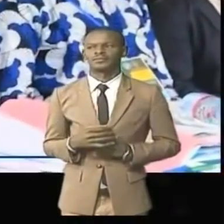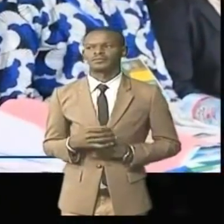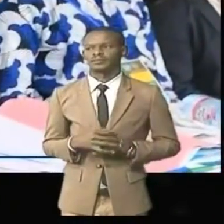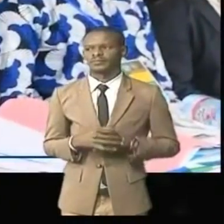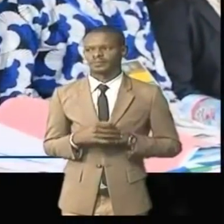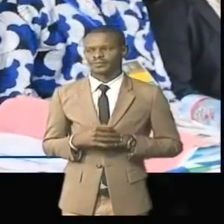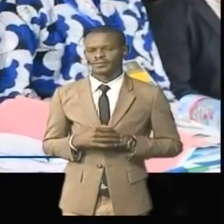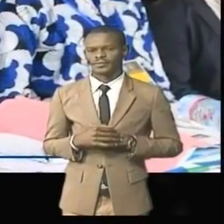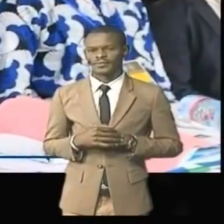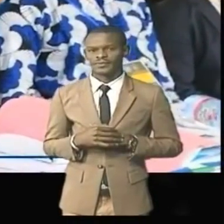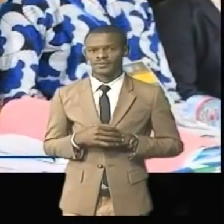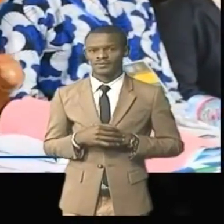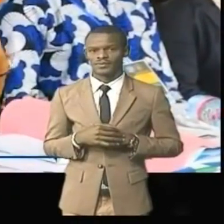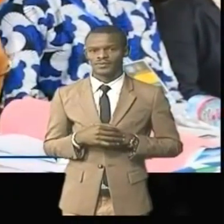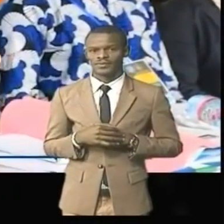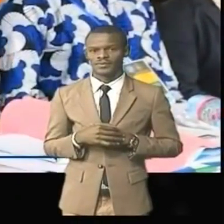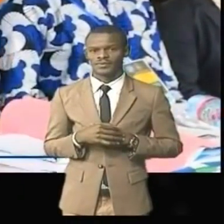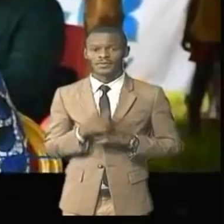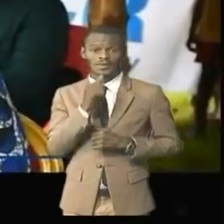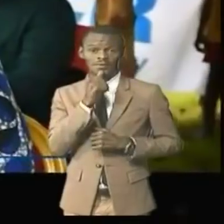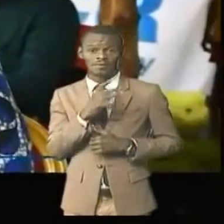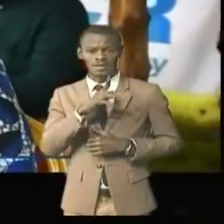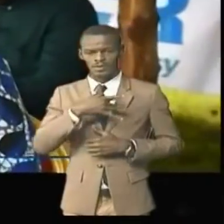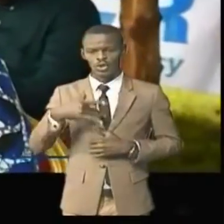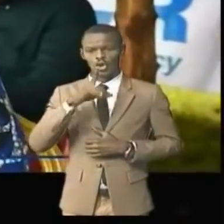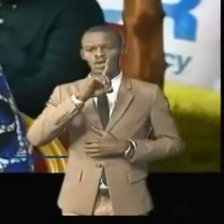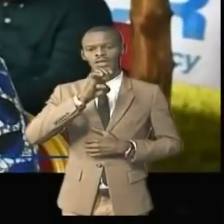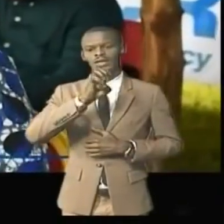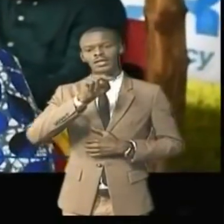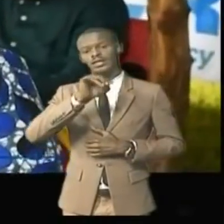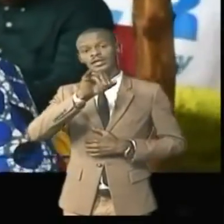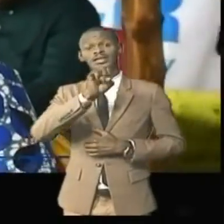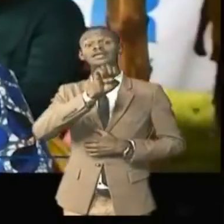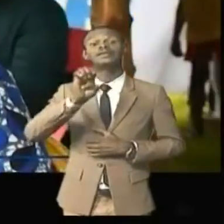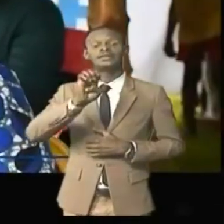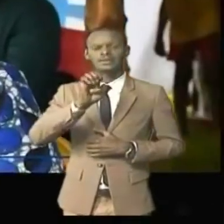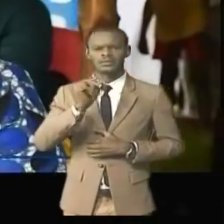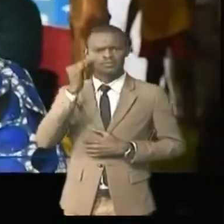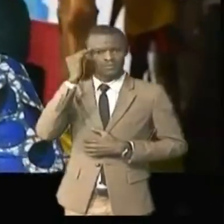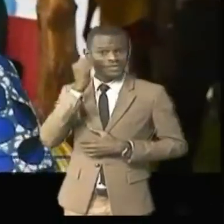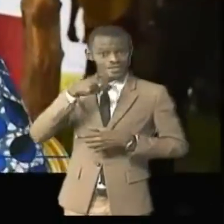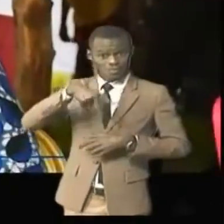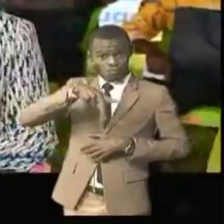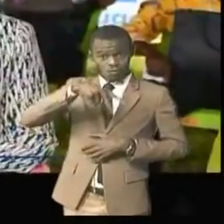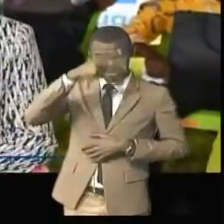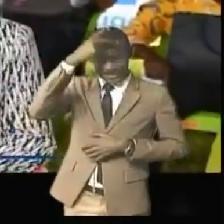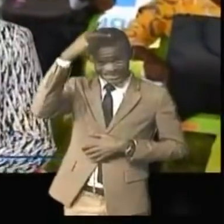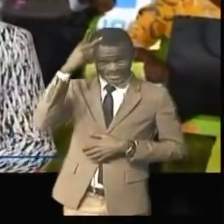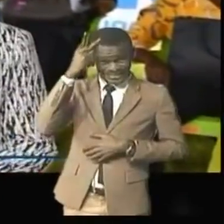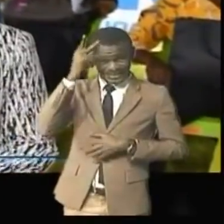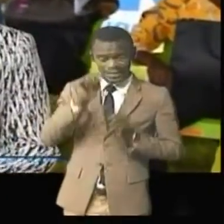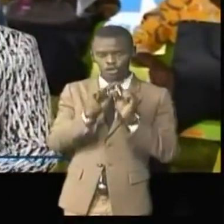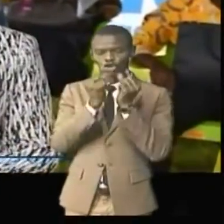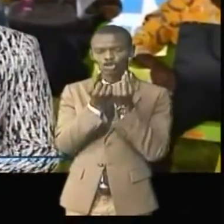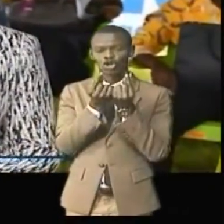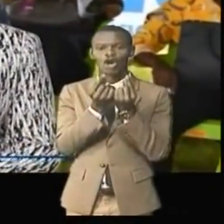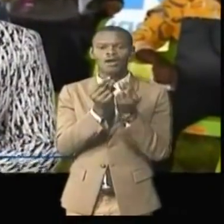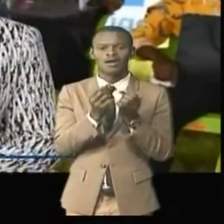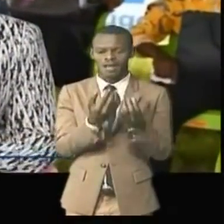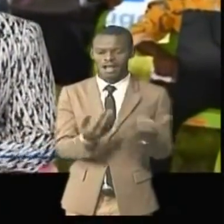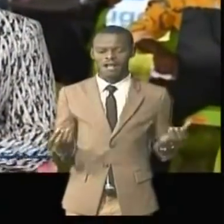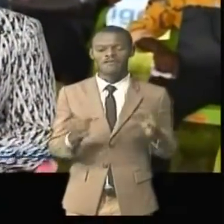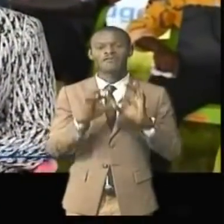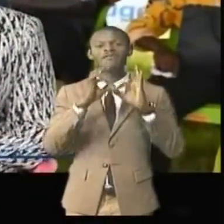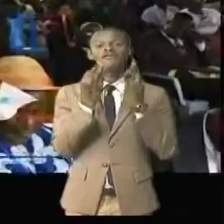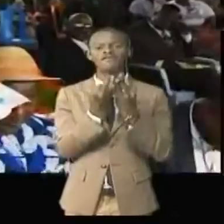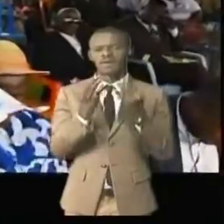été présidée par Mme Denise Moulouka Mouandi, ministre provinciale du genre, famille et enfants, en présence de plusieurs personnalités. Dans